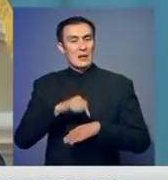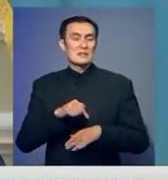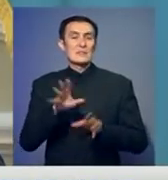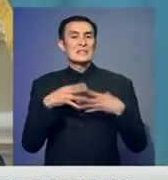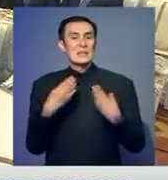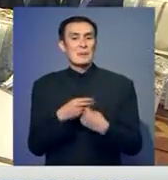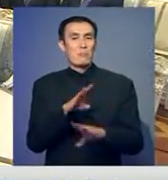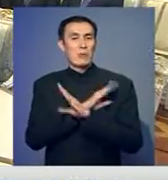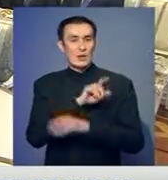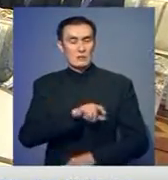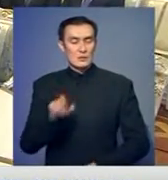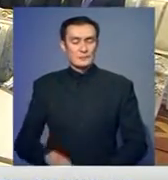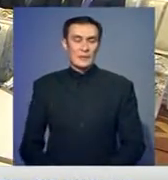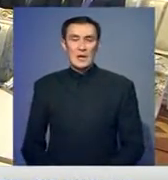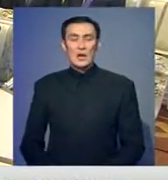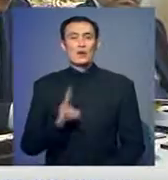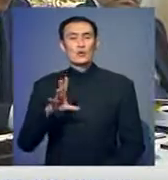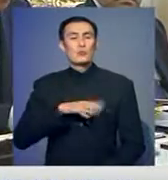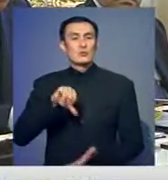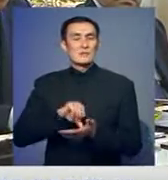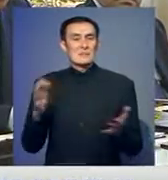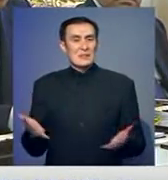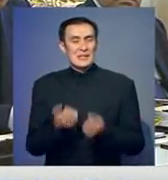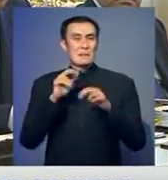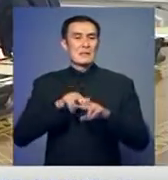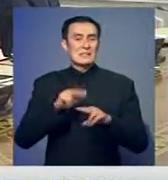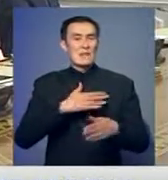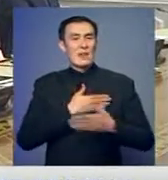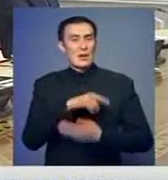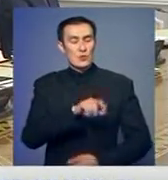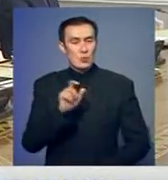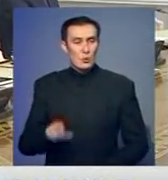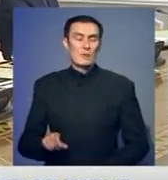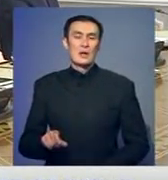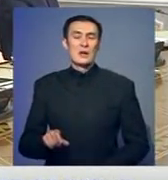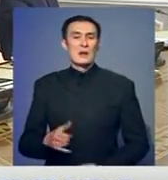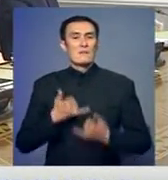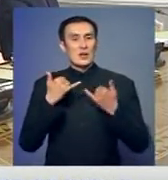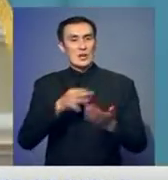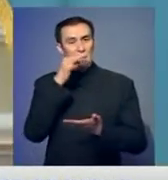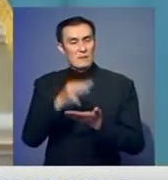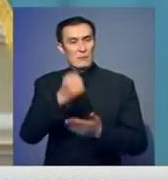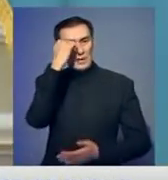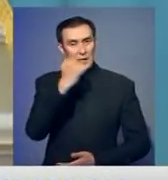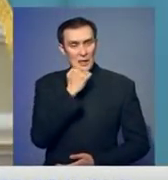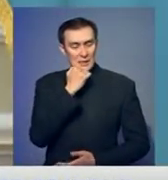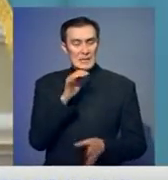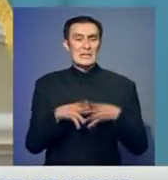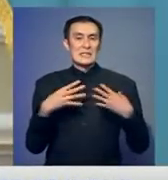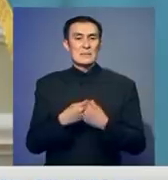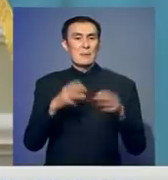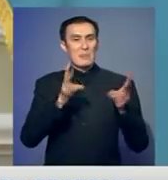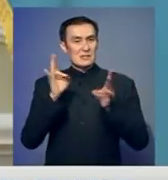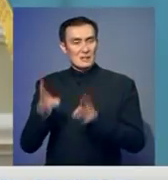семьям погибших. Пожарным, спасателям, полицейским, волонтерам выражаем благодарность. Семьям